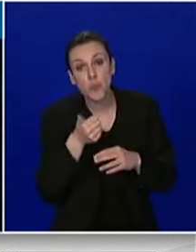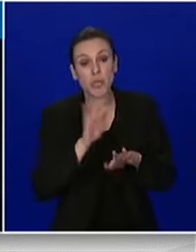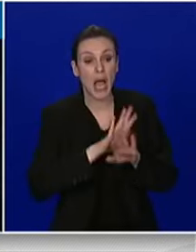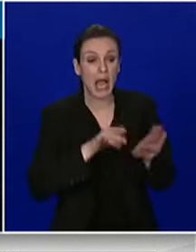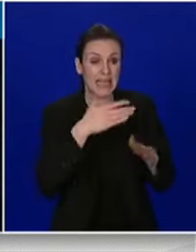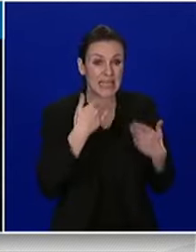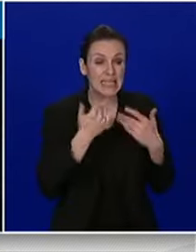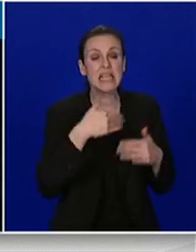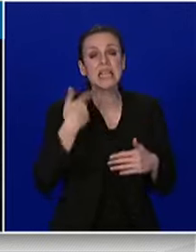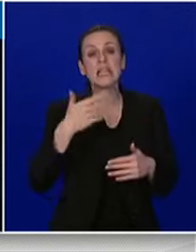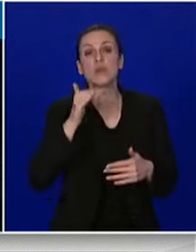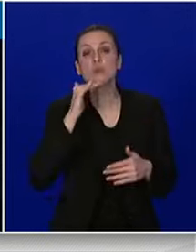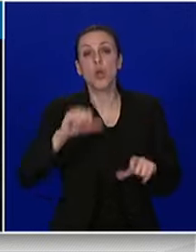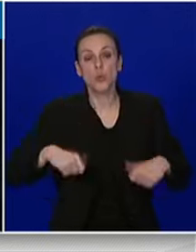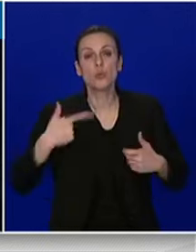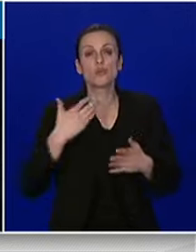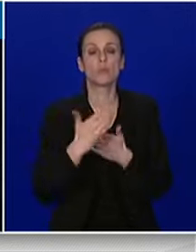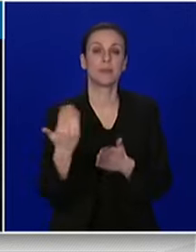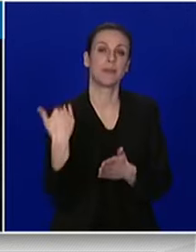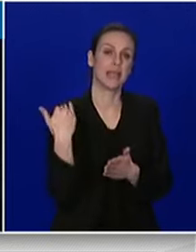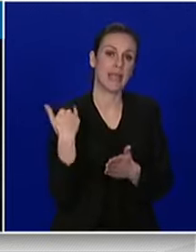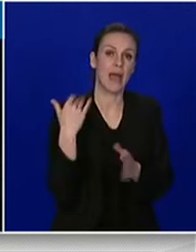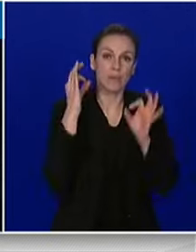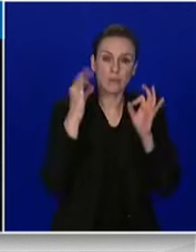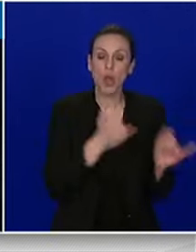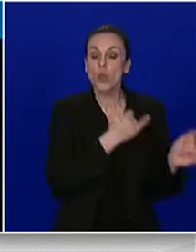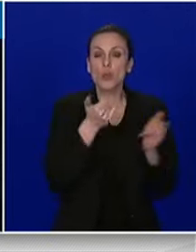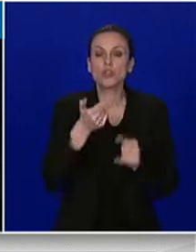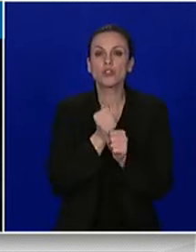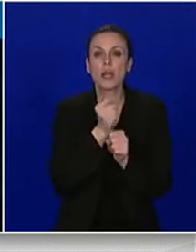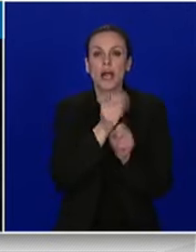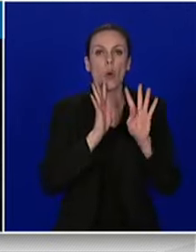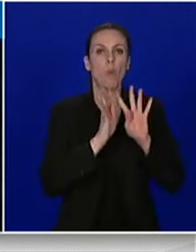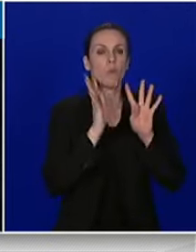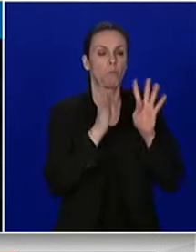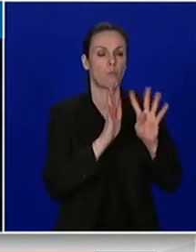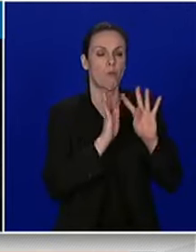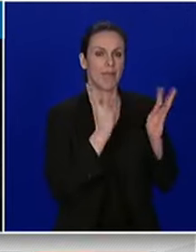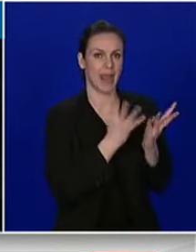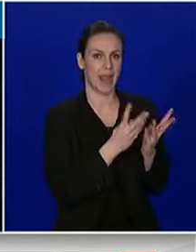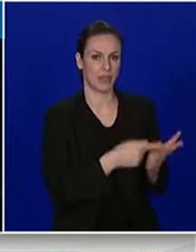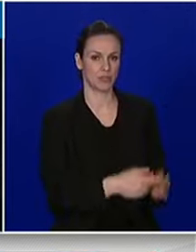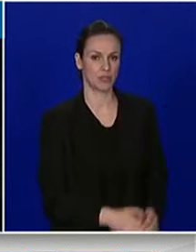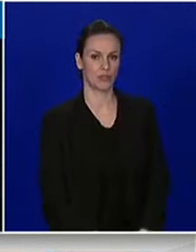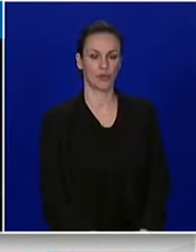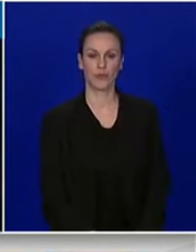ili u srijedu ujutro ću biti izvješten o dosadašnjem radu povjerenstva.